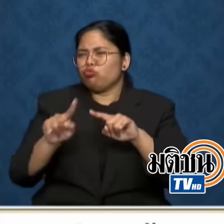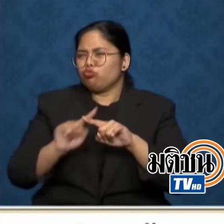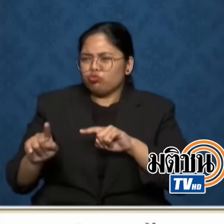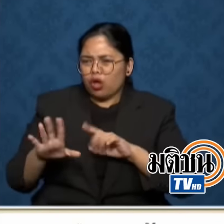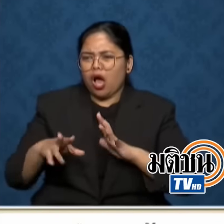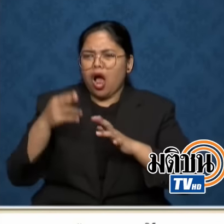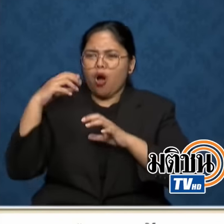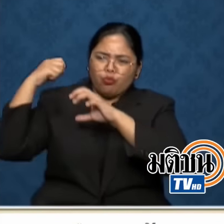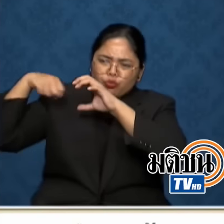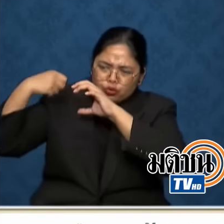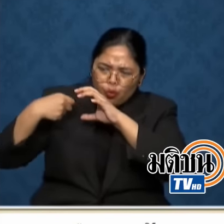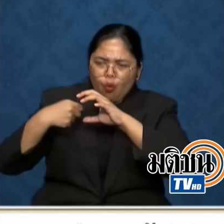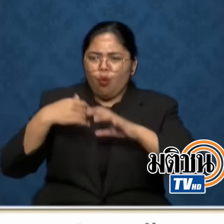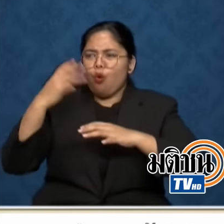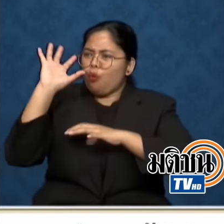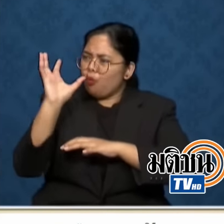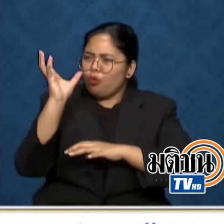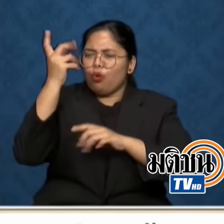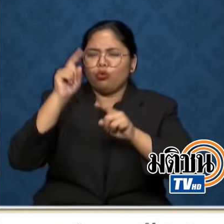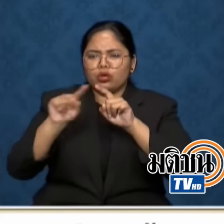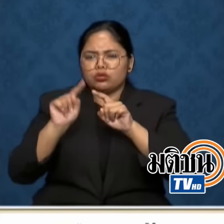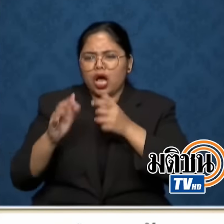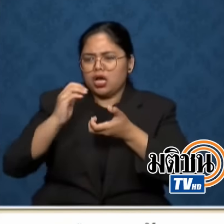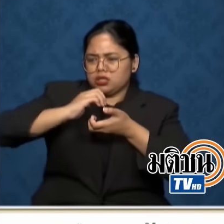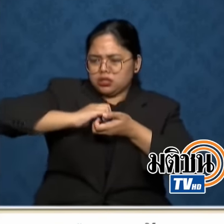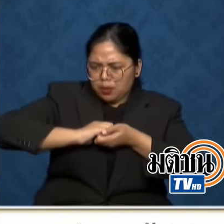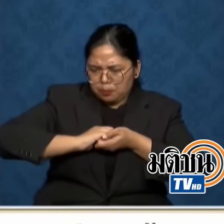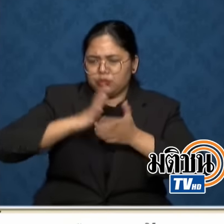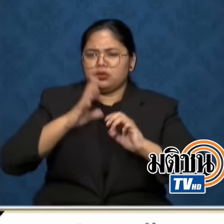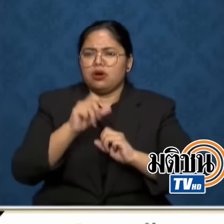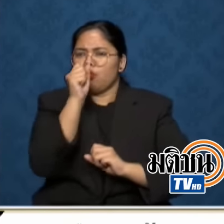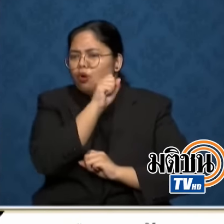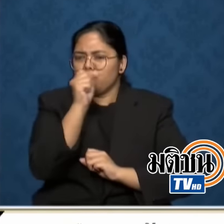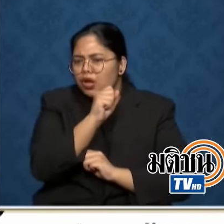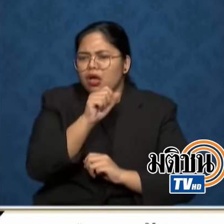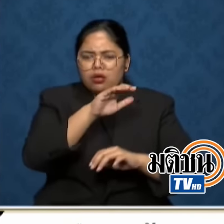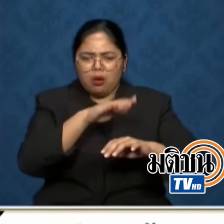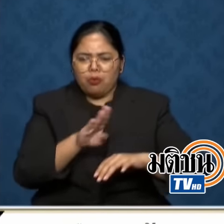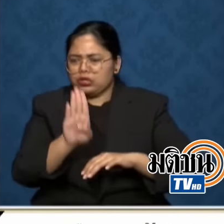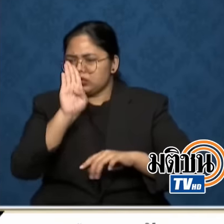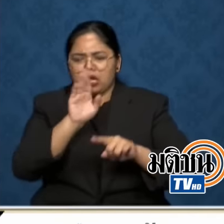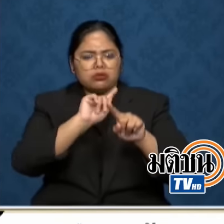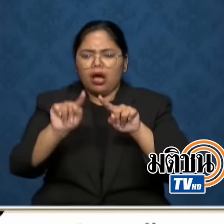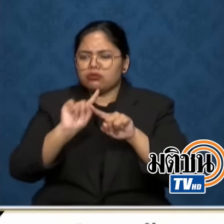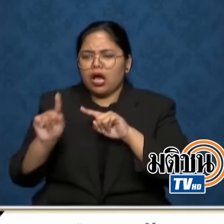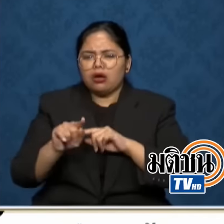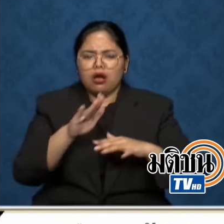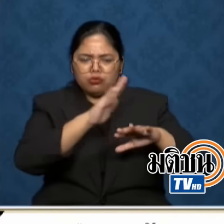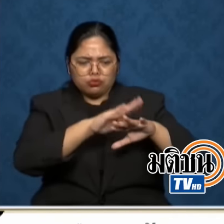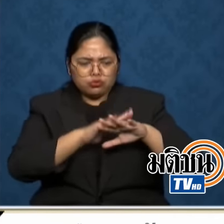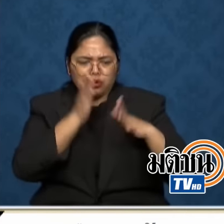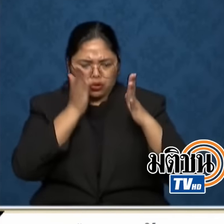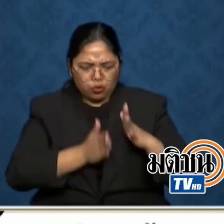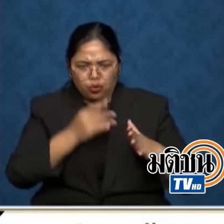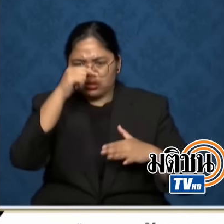สตูดิโอหนังต่างประเทศมาจับคู่กับผู้กำกับไทยค่ายเพลงต่างประเทศมาชวนศิลปินไทยเข้าสังกัดชวนไป